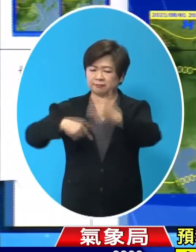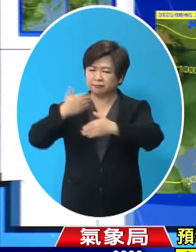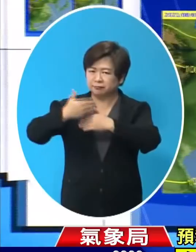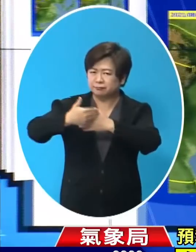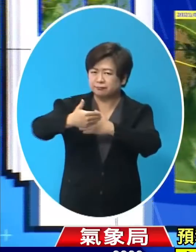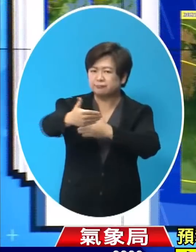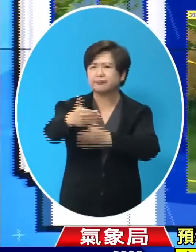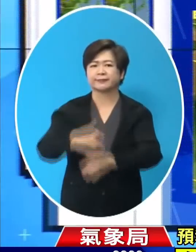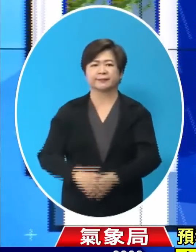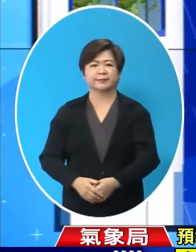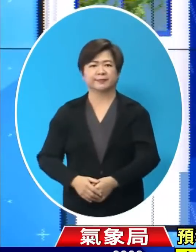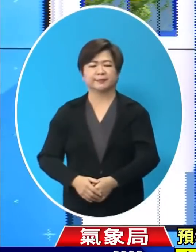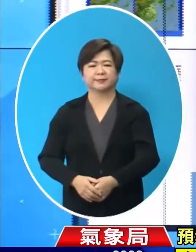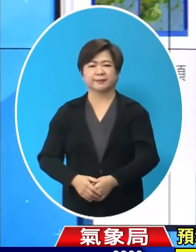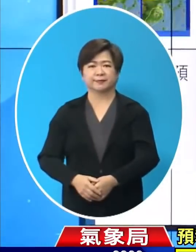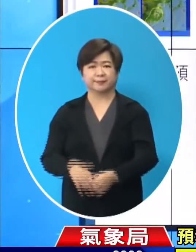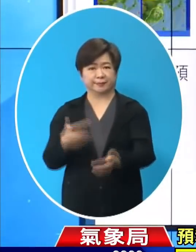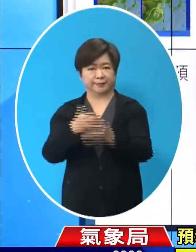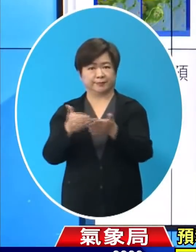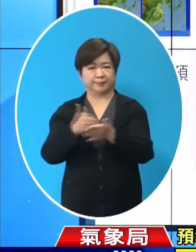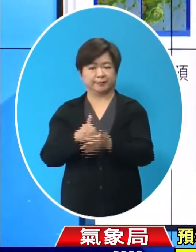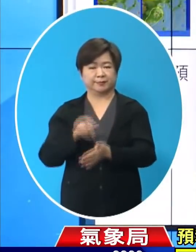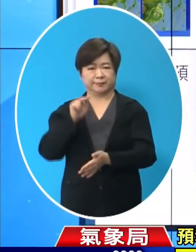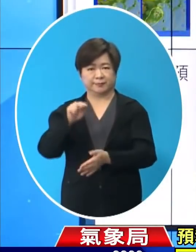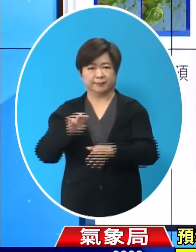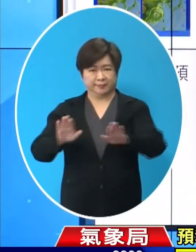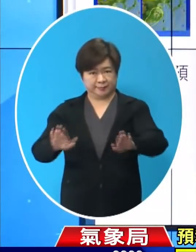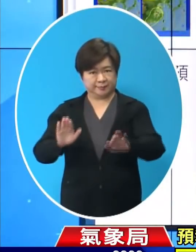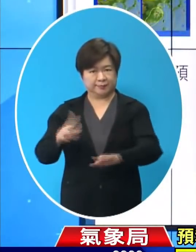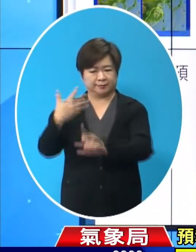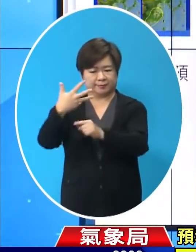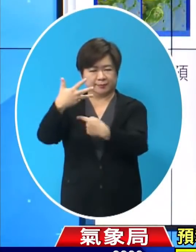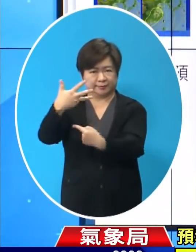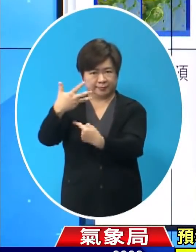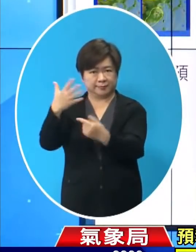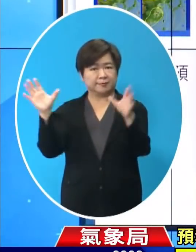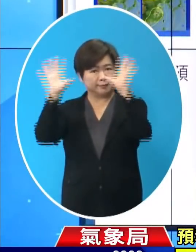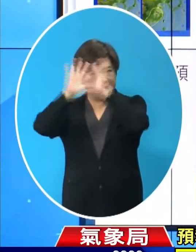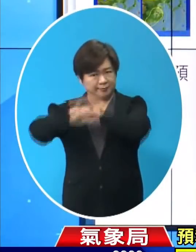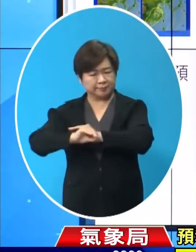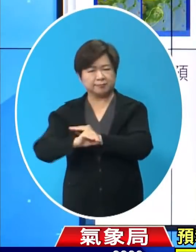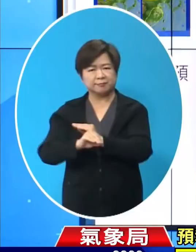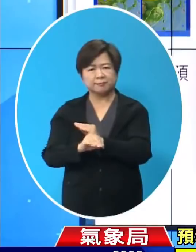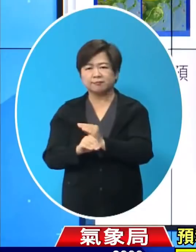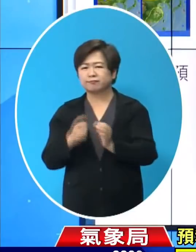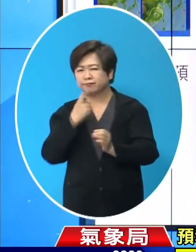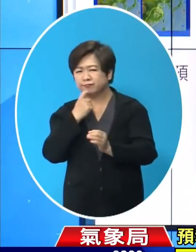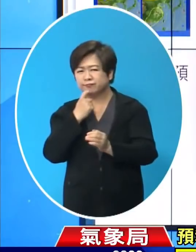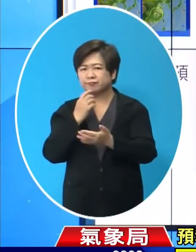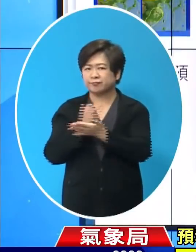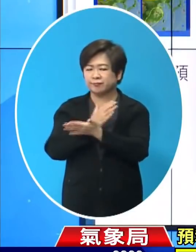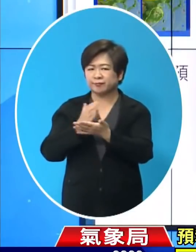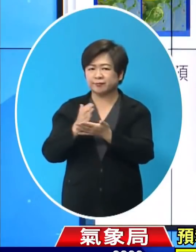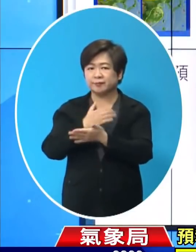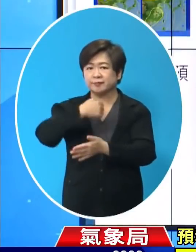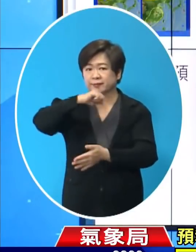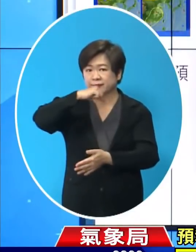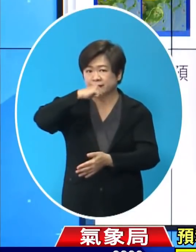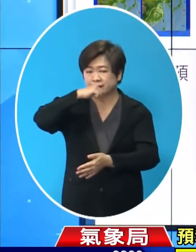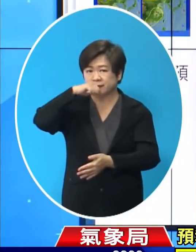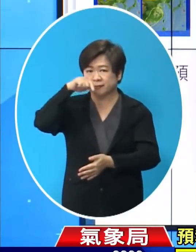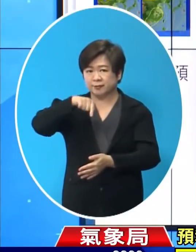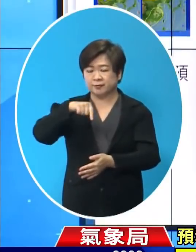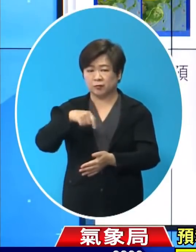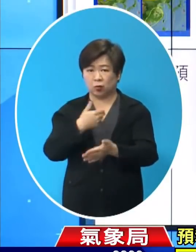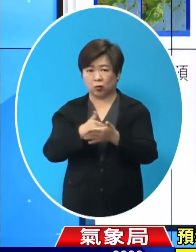哦。这张图是八月一号，也就是今天晚上的地面天气的预测图。台湾在这个位置，